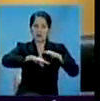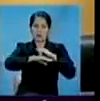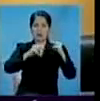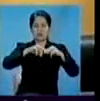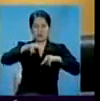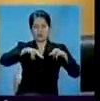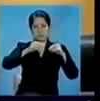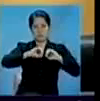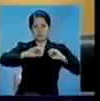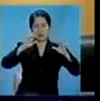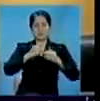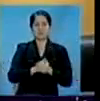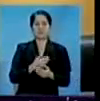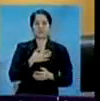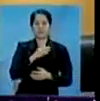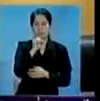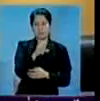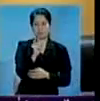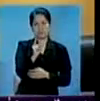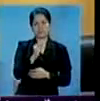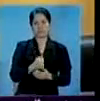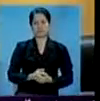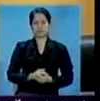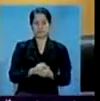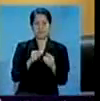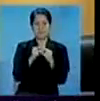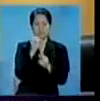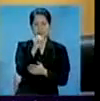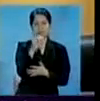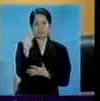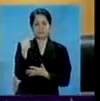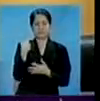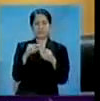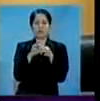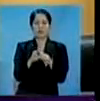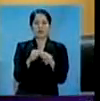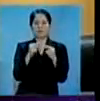ออย่างที่ผมกราบเรียนนะท่านประธานครับพยายามจะแก้ตัวเรื่องการเผาบ้านเผาเมือง